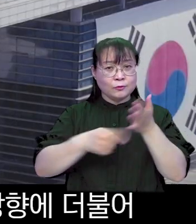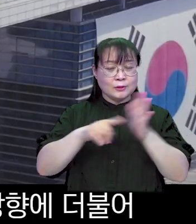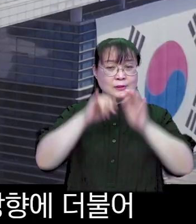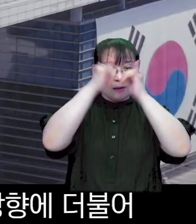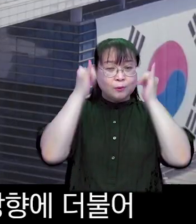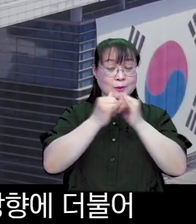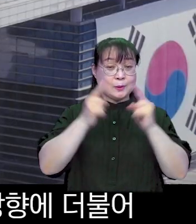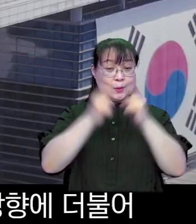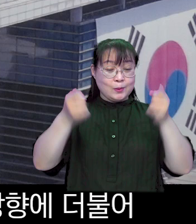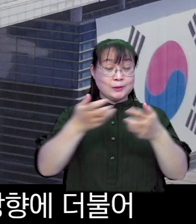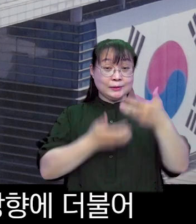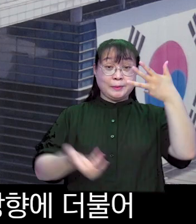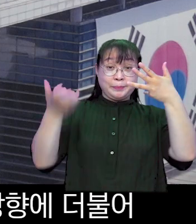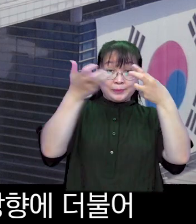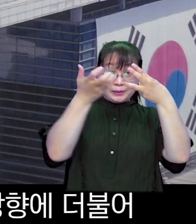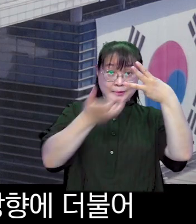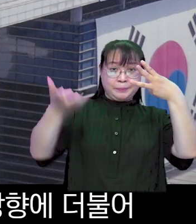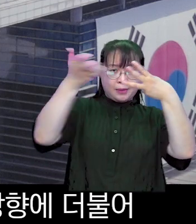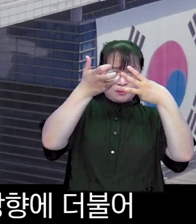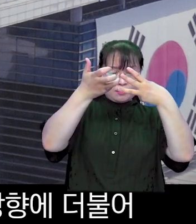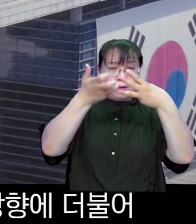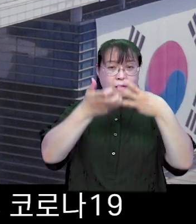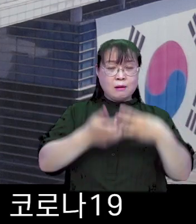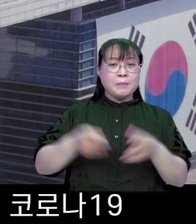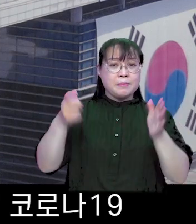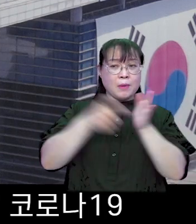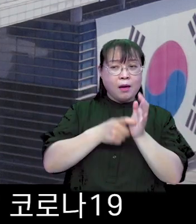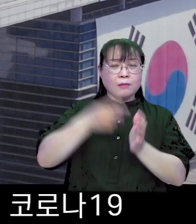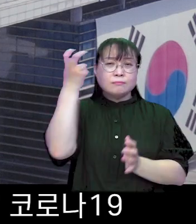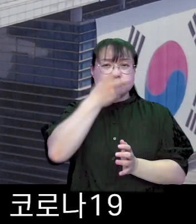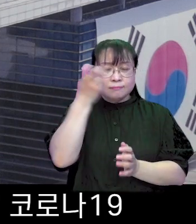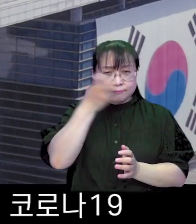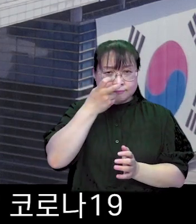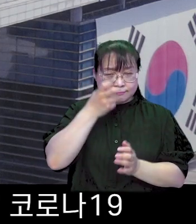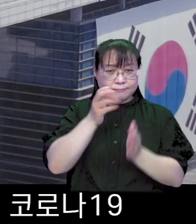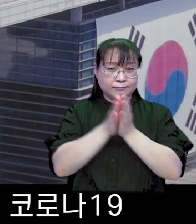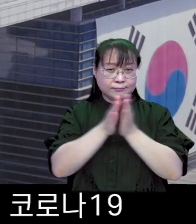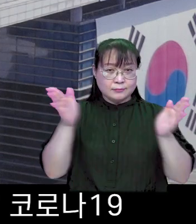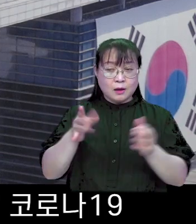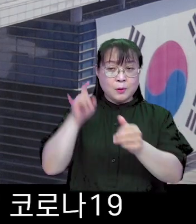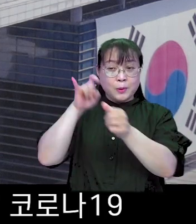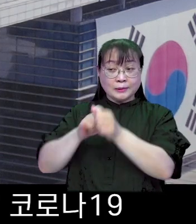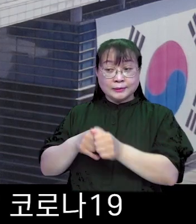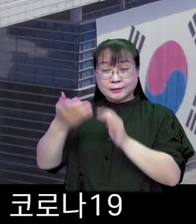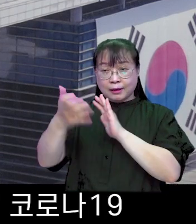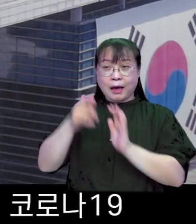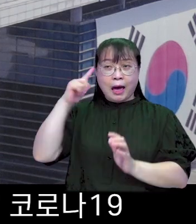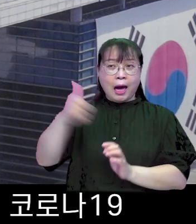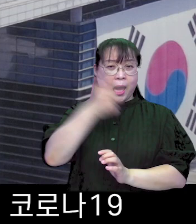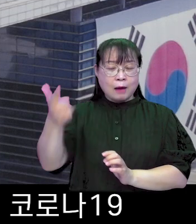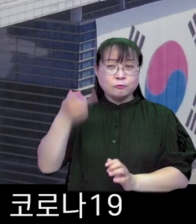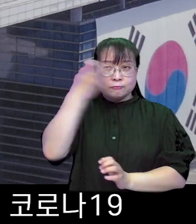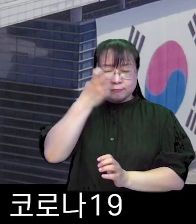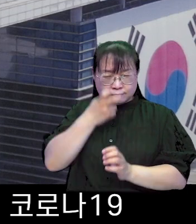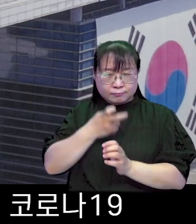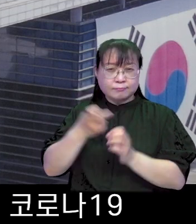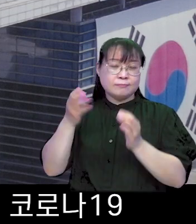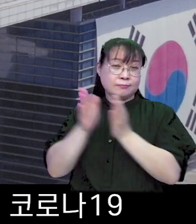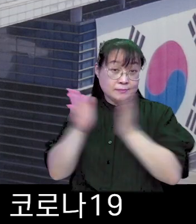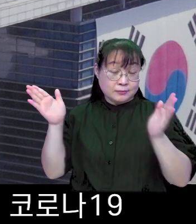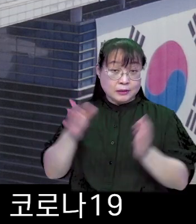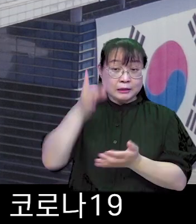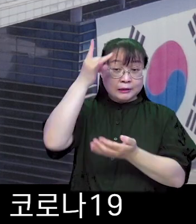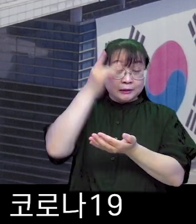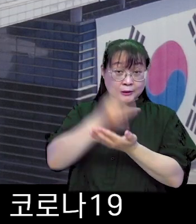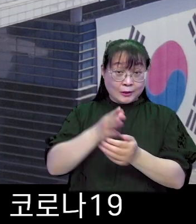대응하기 위해 사회적 거리두기 3단계 상향에 더불어 신속 역학조사 시스템 도입, 확진자 역학조사 1일 단축